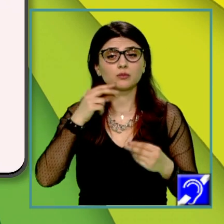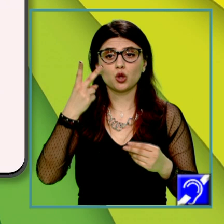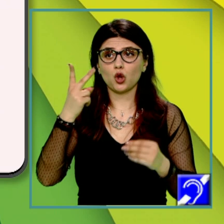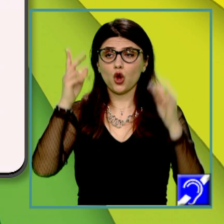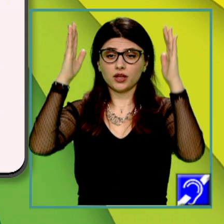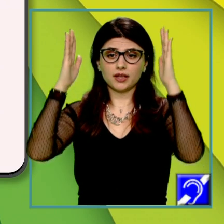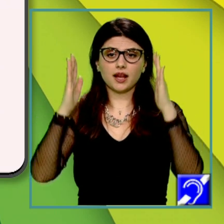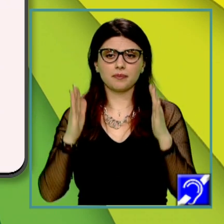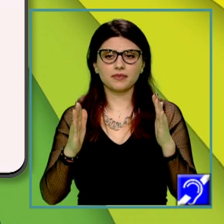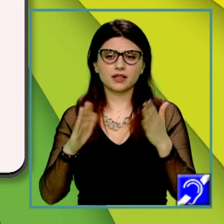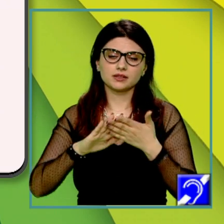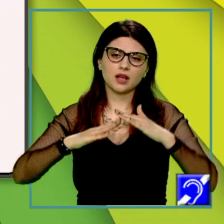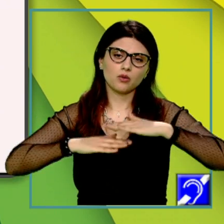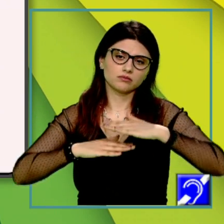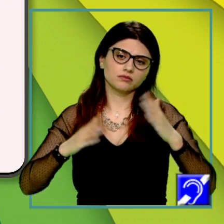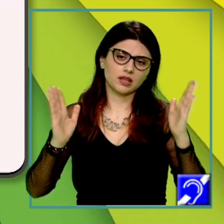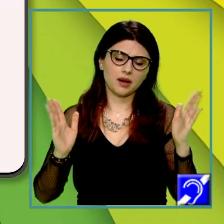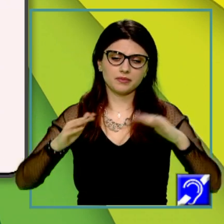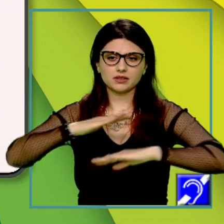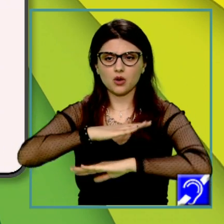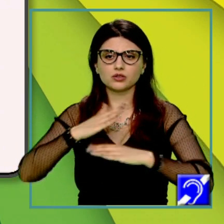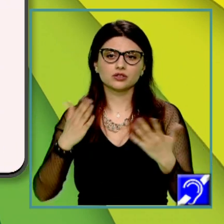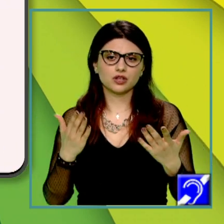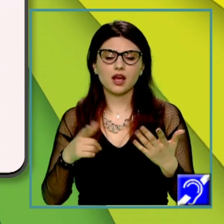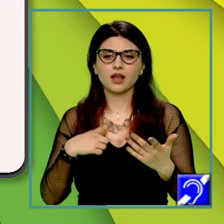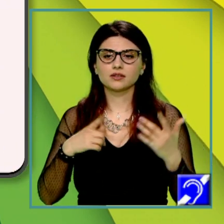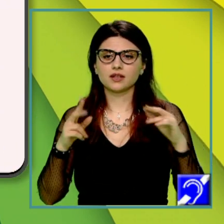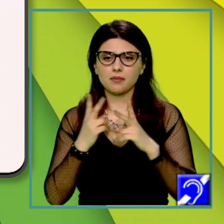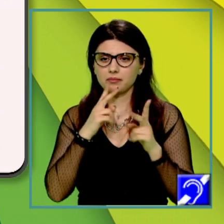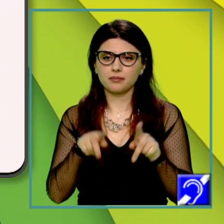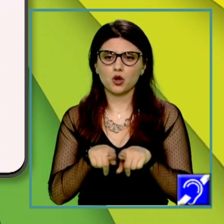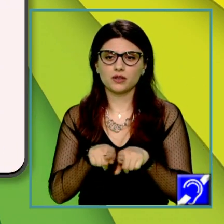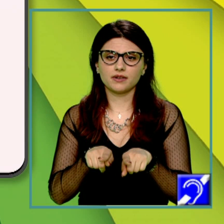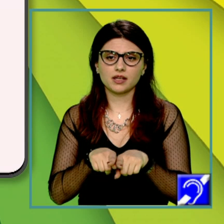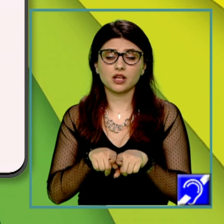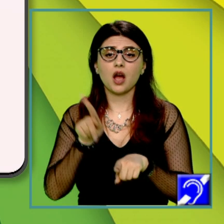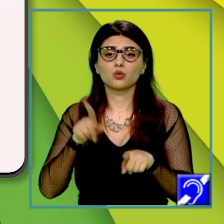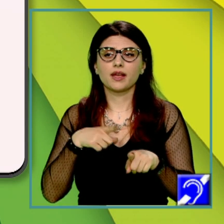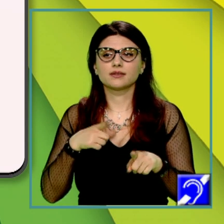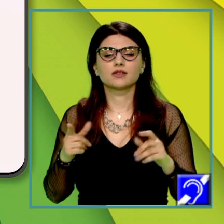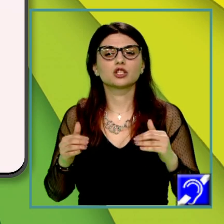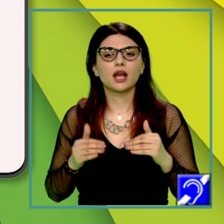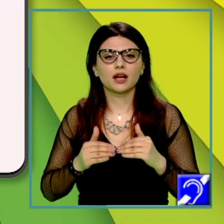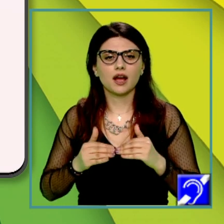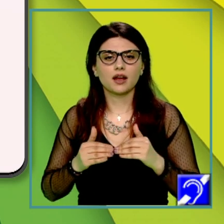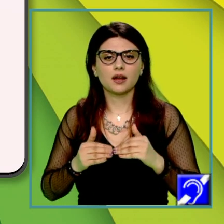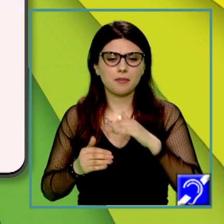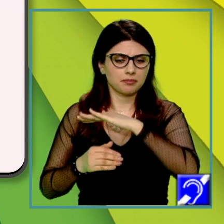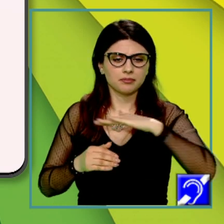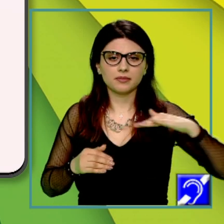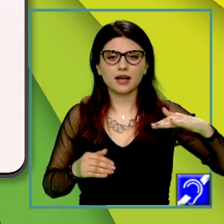oblice sau orizontale sunt paralele atunci pantele lor sunt egal Panta dreptei